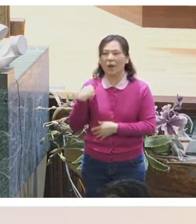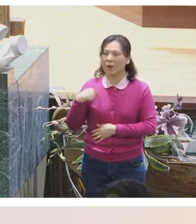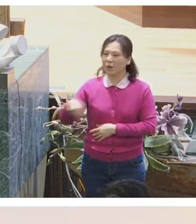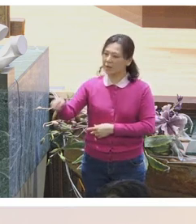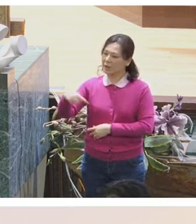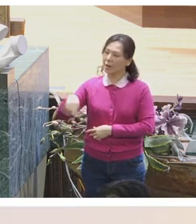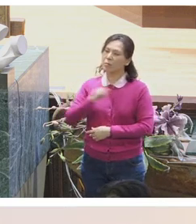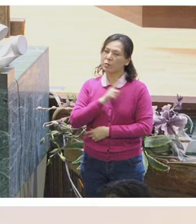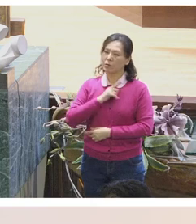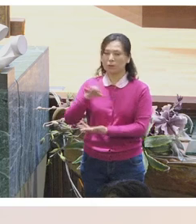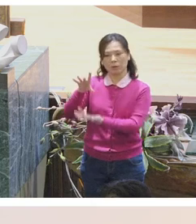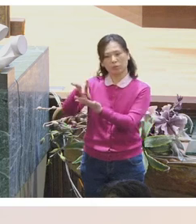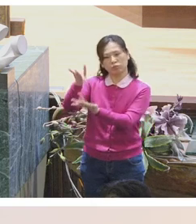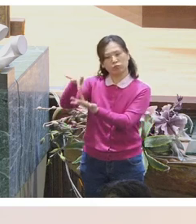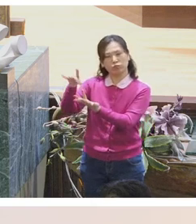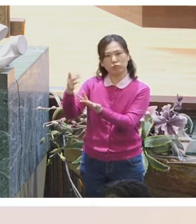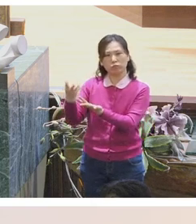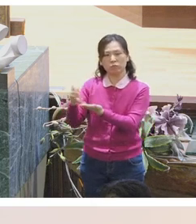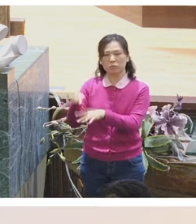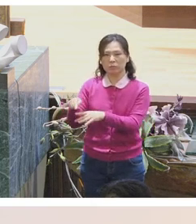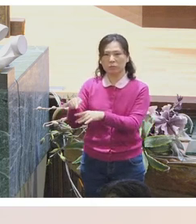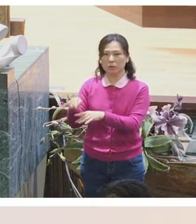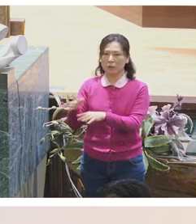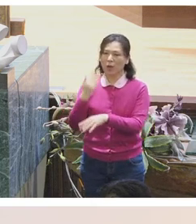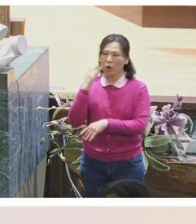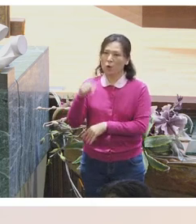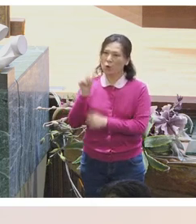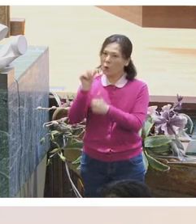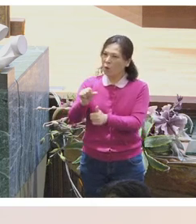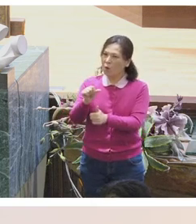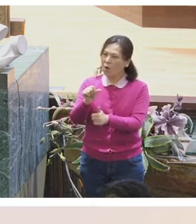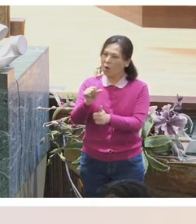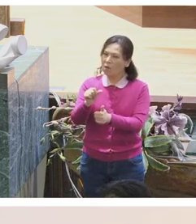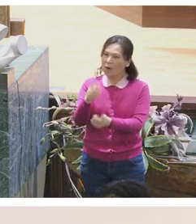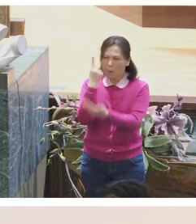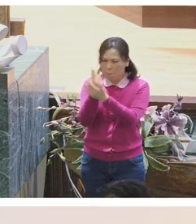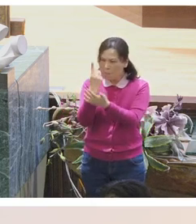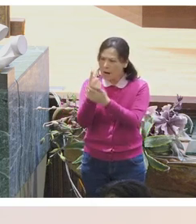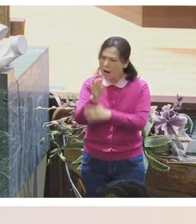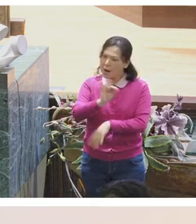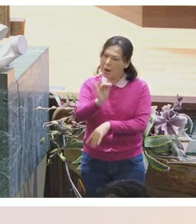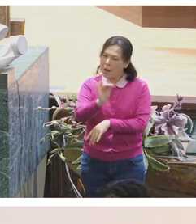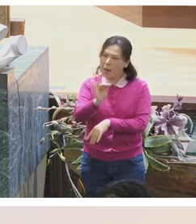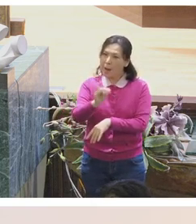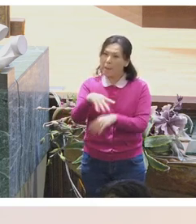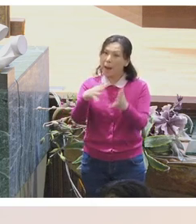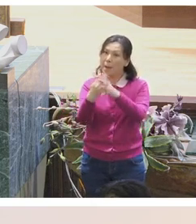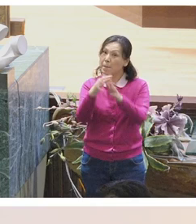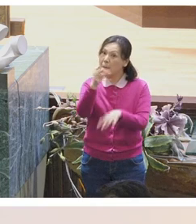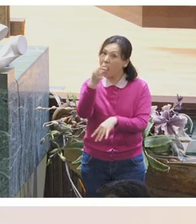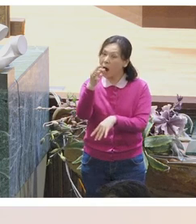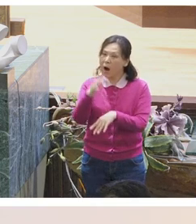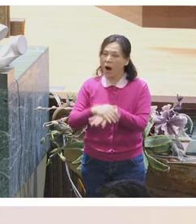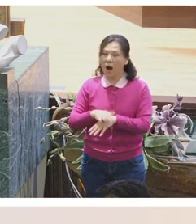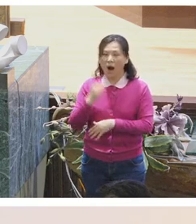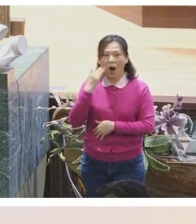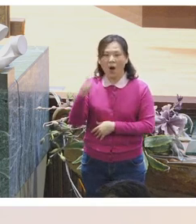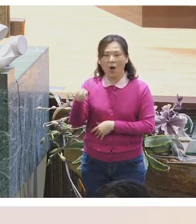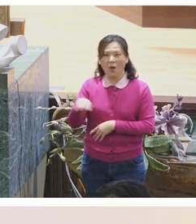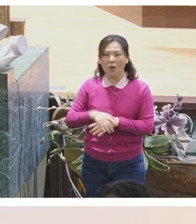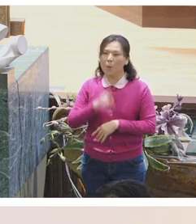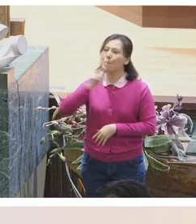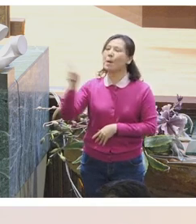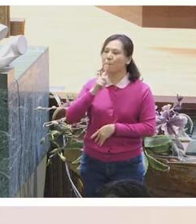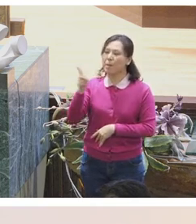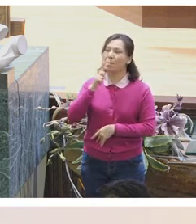说，他们要被如果说罚款是每天100块美金，那他们如果常常去举